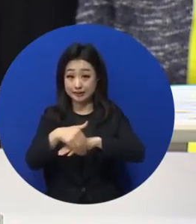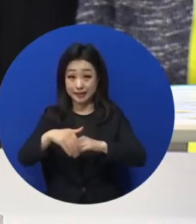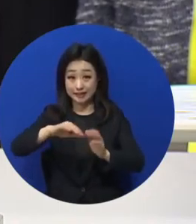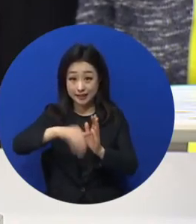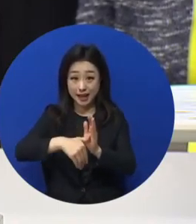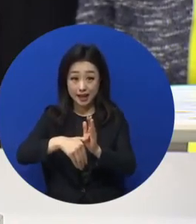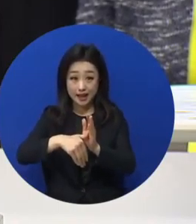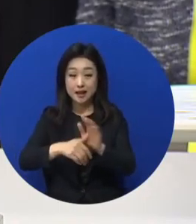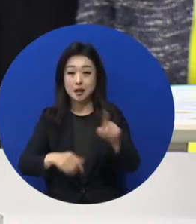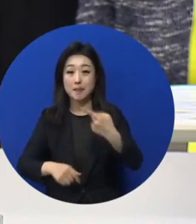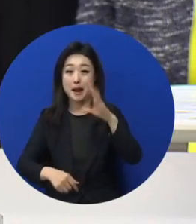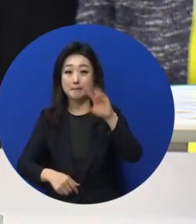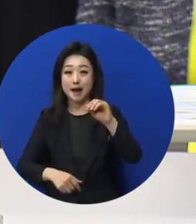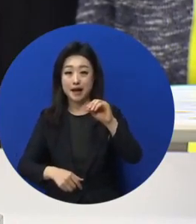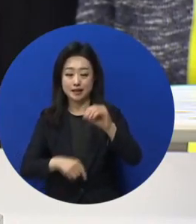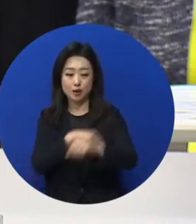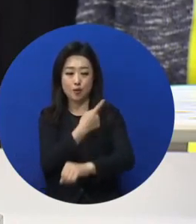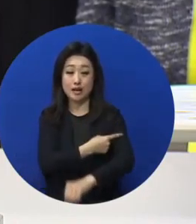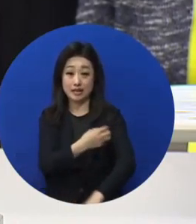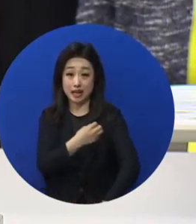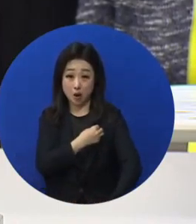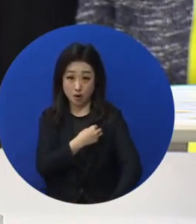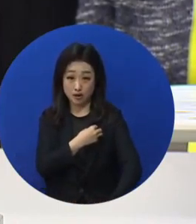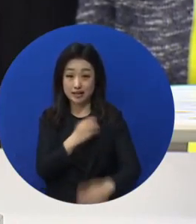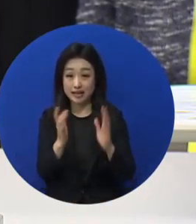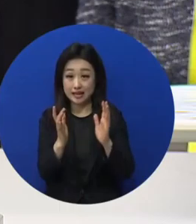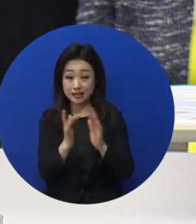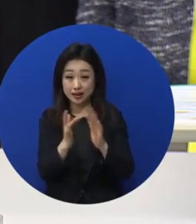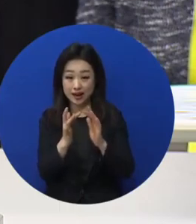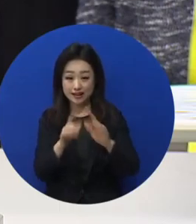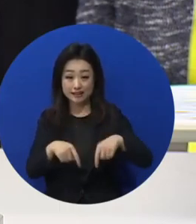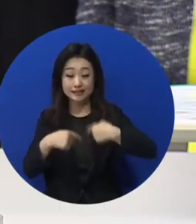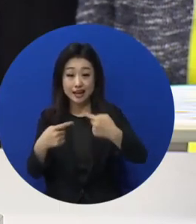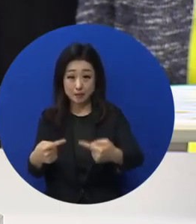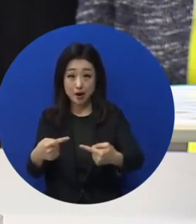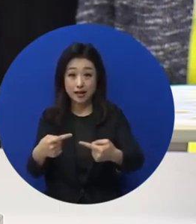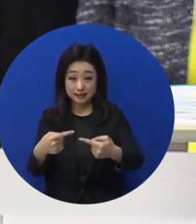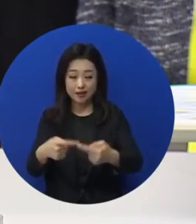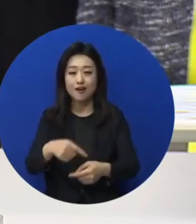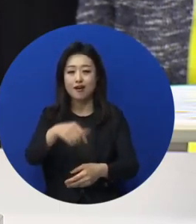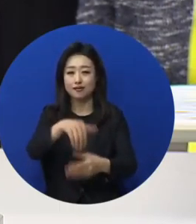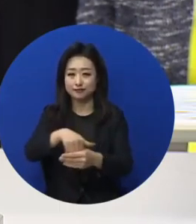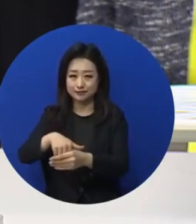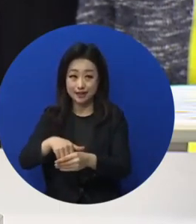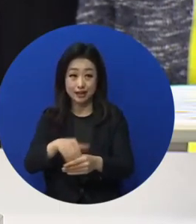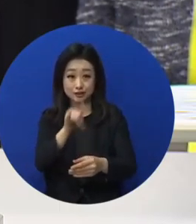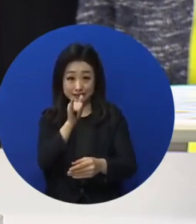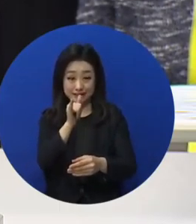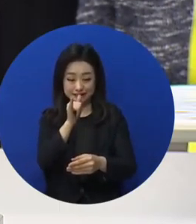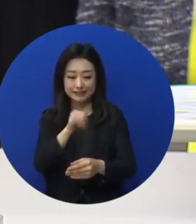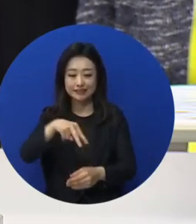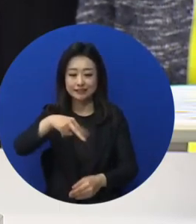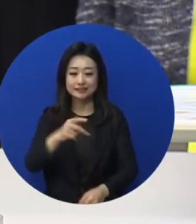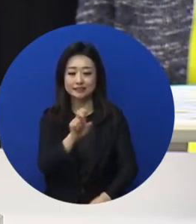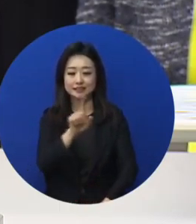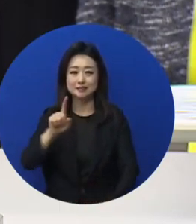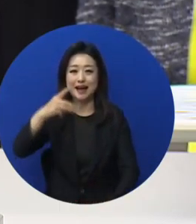100만 권리당원들이 온라인 투표로 결정하는 문자 그대로 스마트 정당입니다.